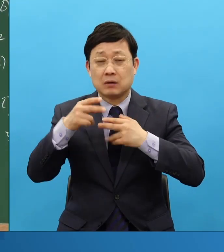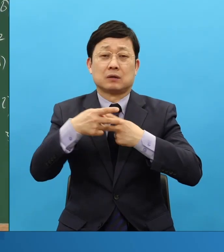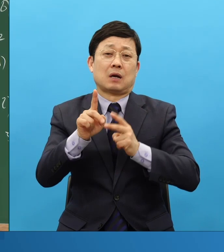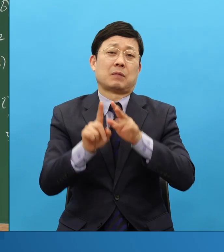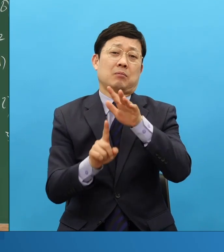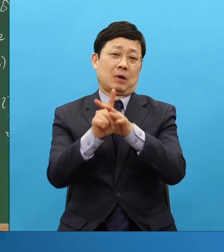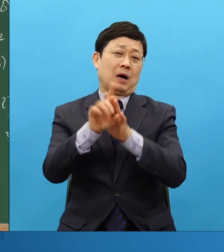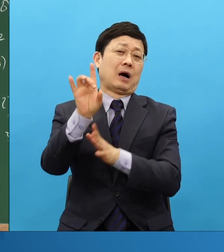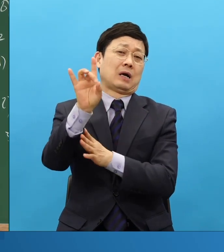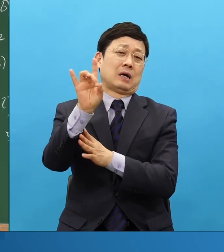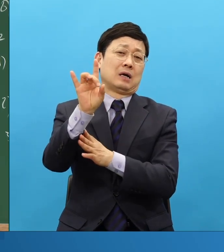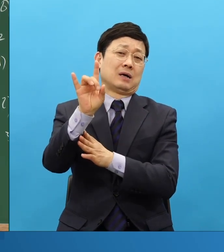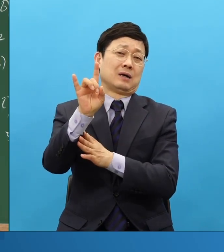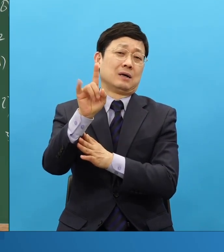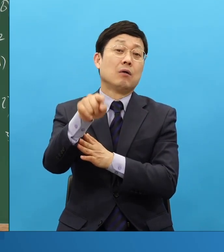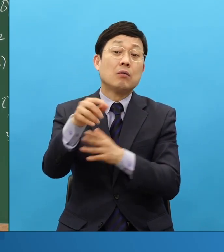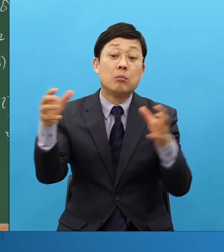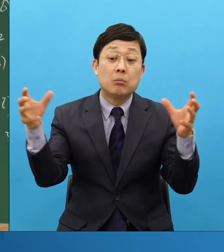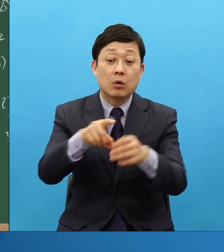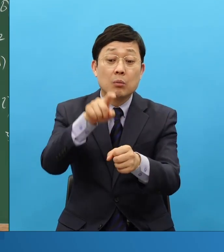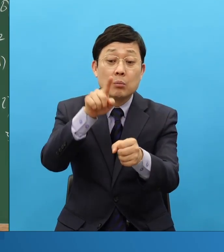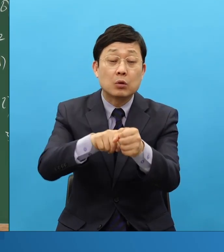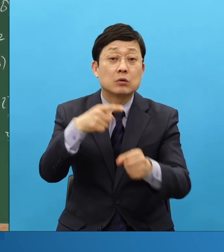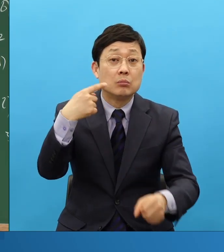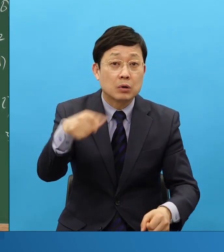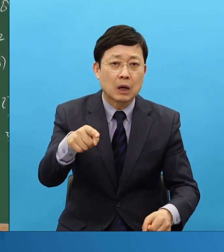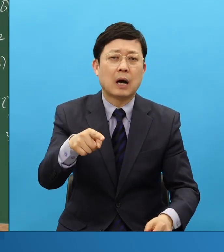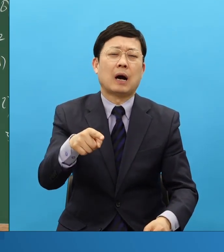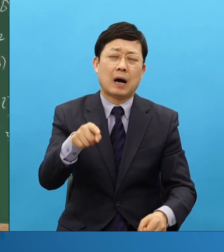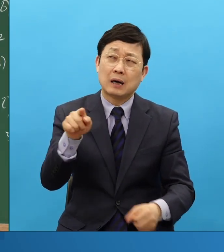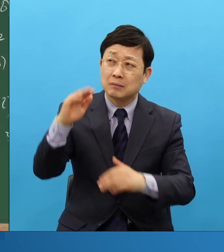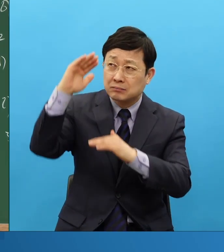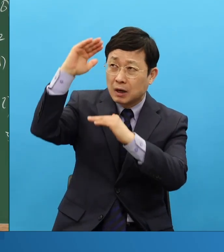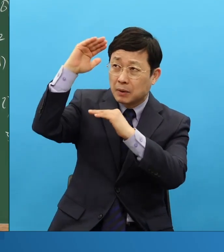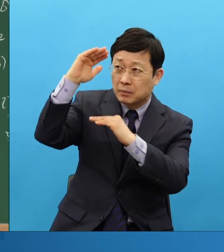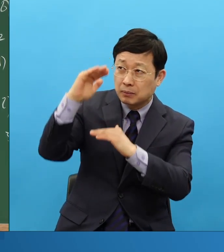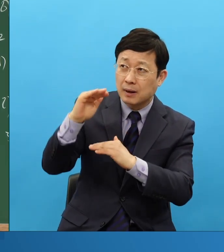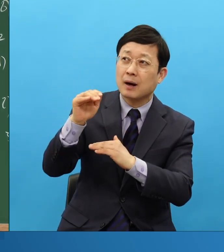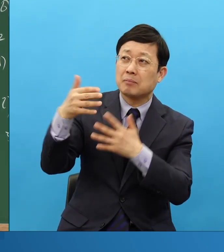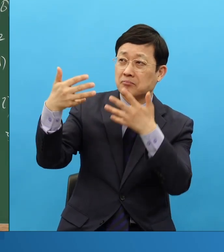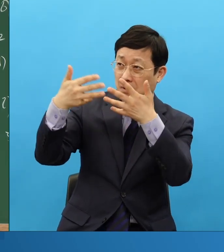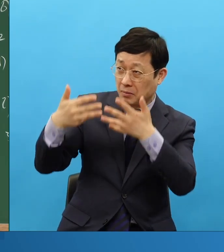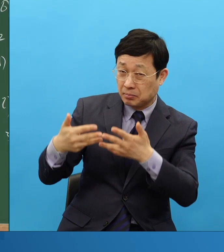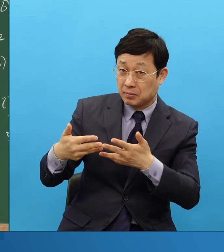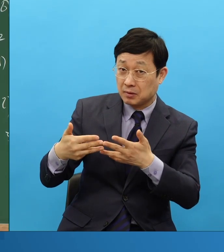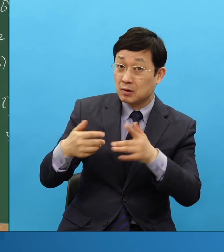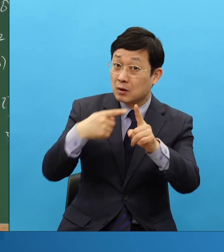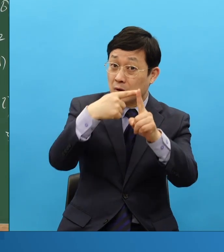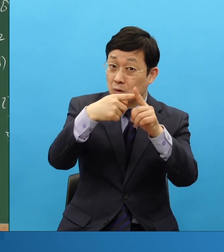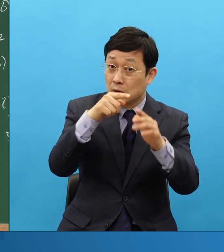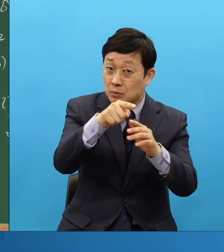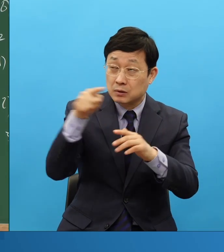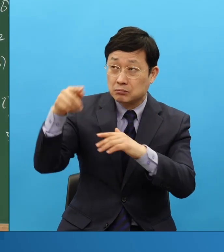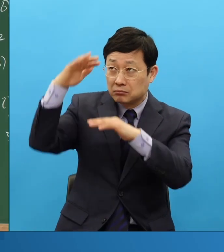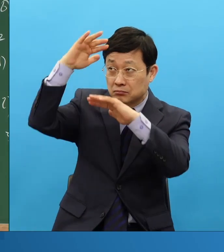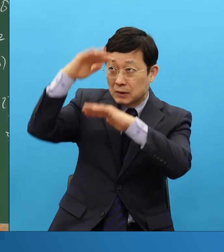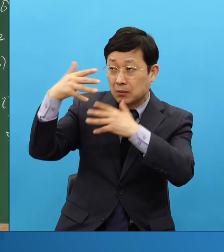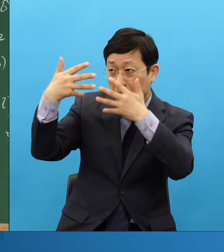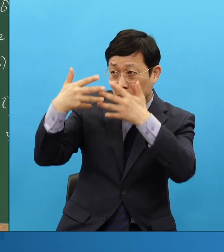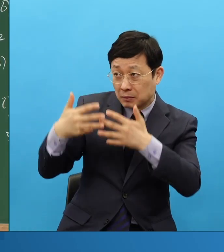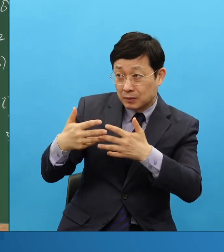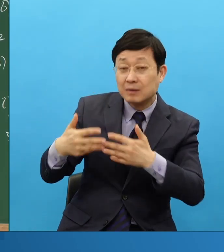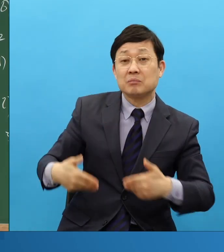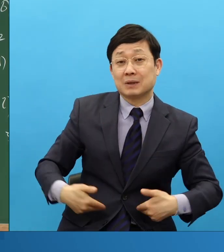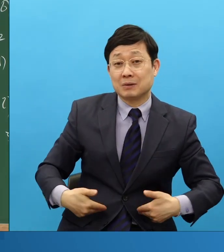have we made this unique church officers graduate school? 그것도 이해해야 됩니다. Why do we gather? You have to first understand. 각 교회들이 그것부터 이해해야 돼요. Each church has to understand that